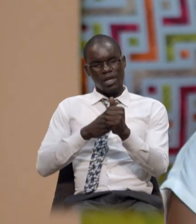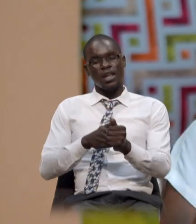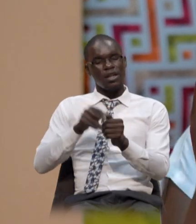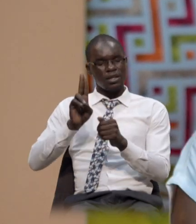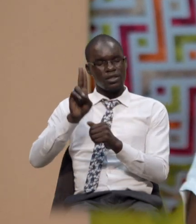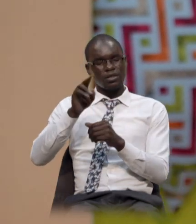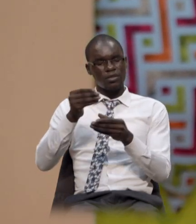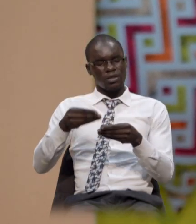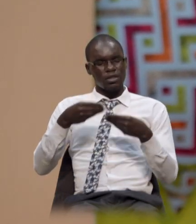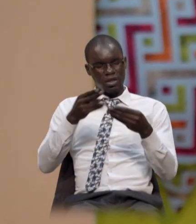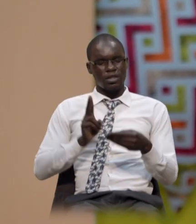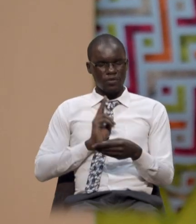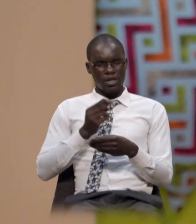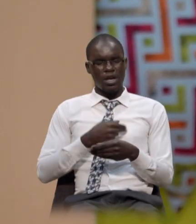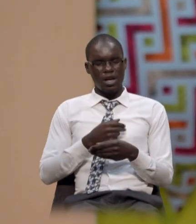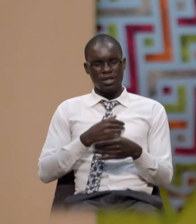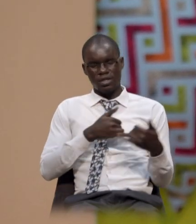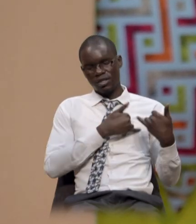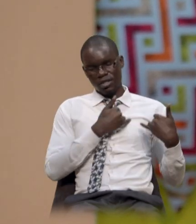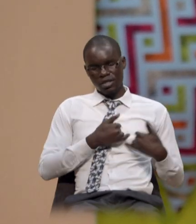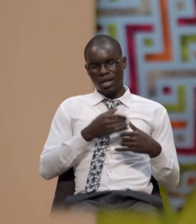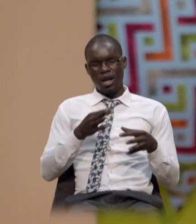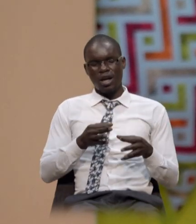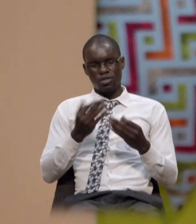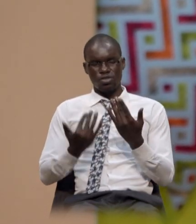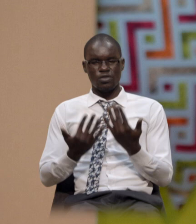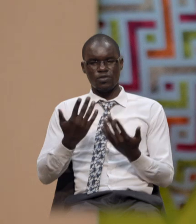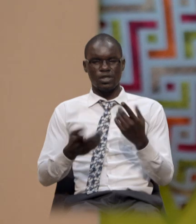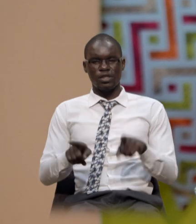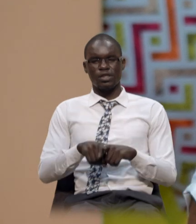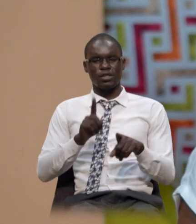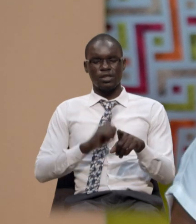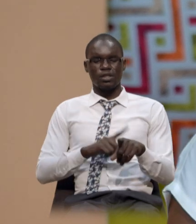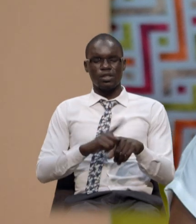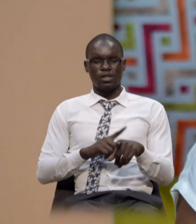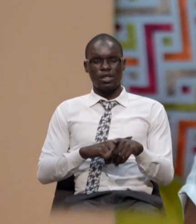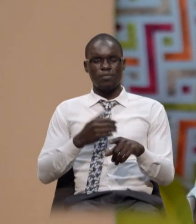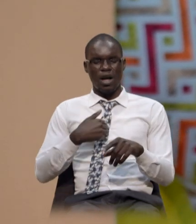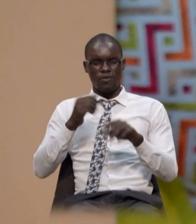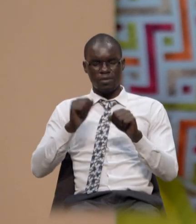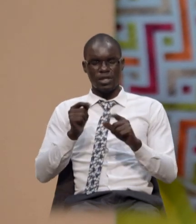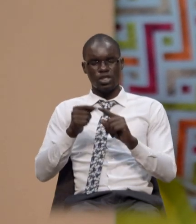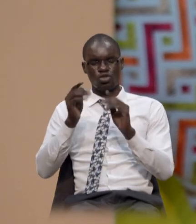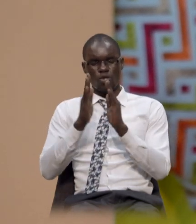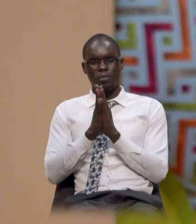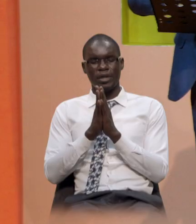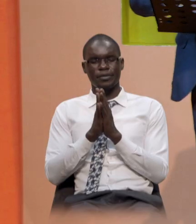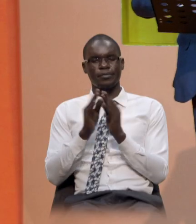wa uhai ndio tuwe na uwezo wa kuomba tukipanda juu. Nambari